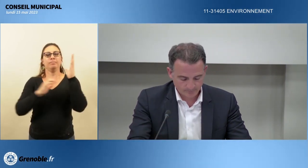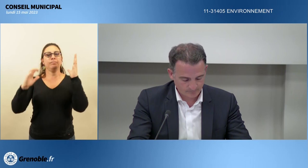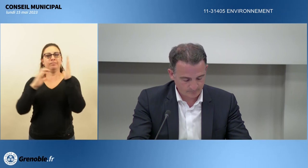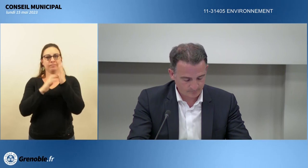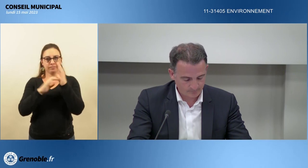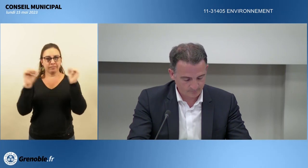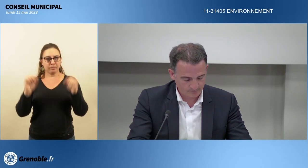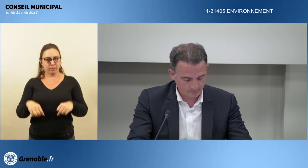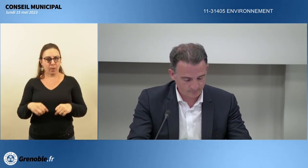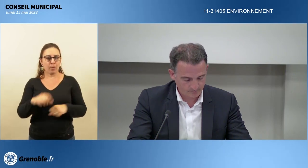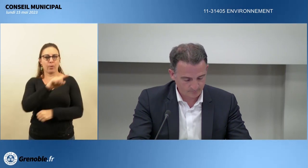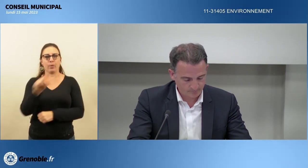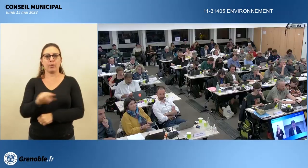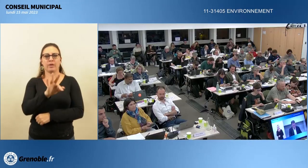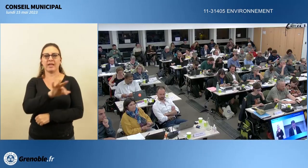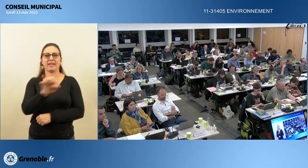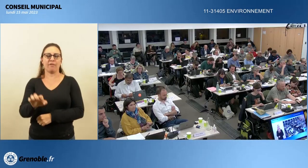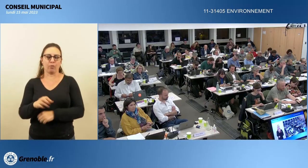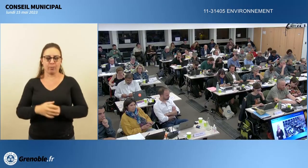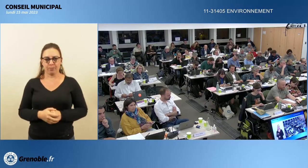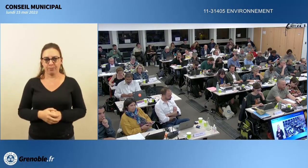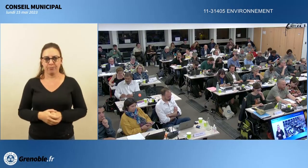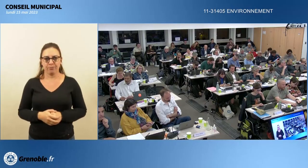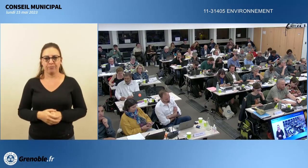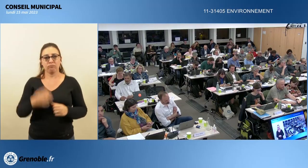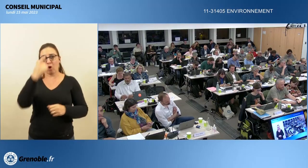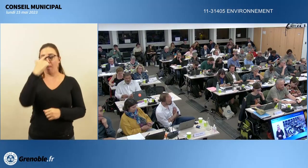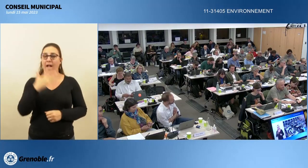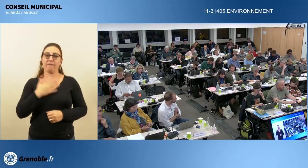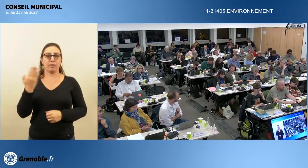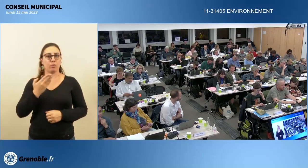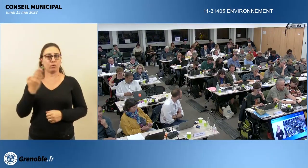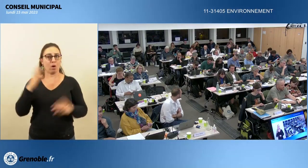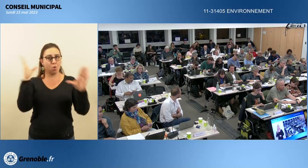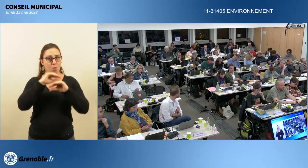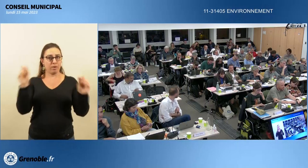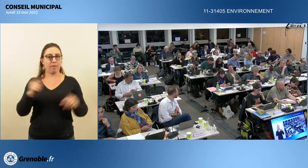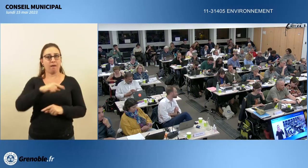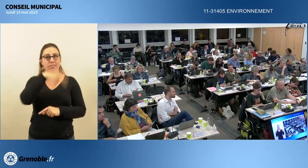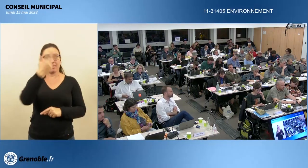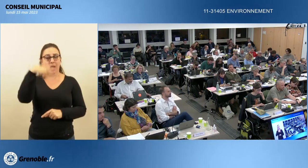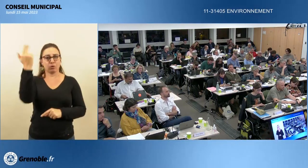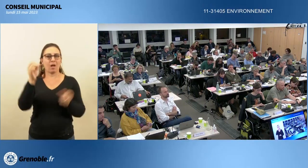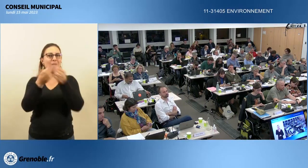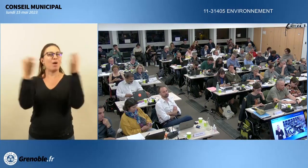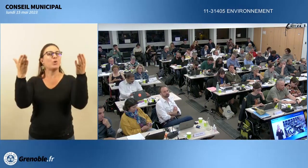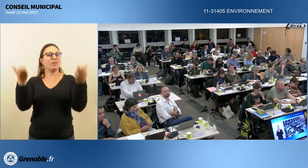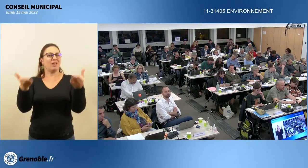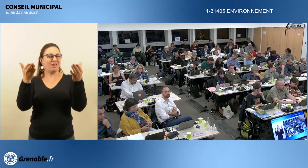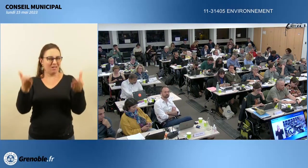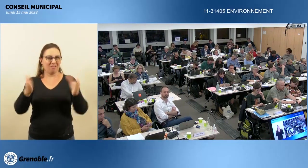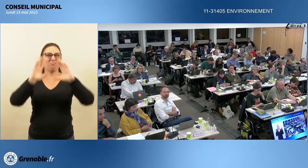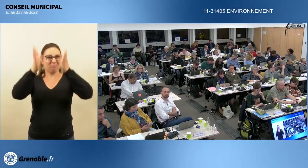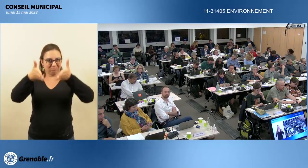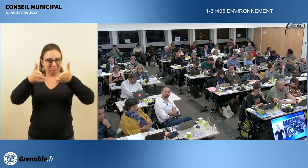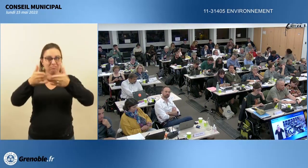un avis sur la zone affaiblissement qui nous le rappelons a été décidé au niveau national par la majorité actuelle et donc que cette